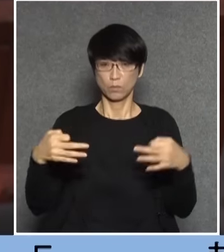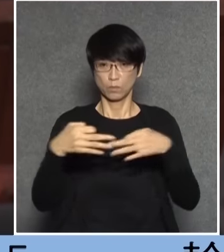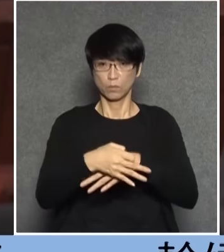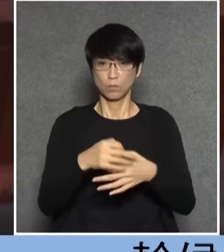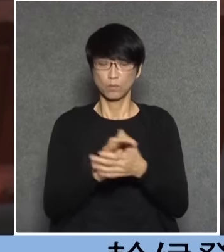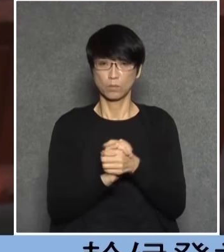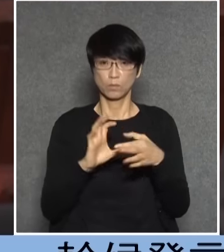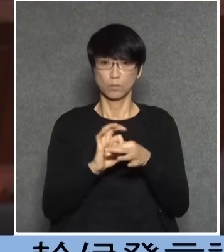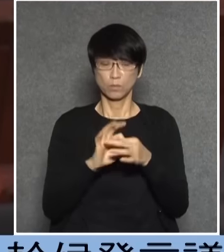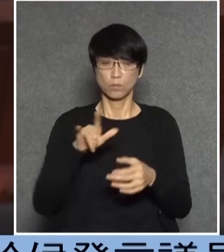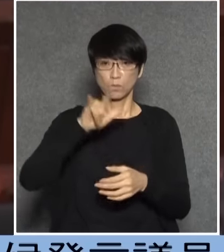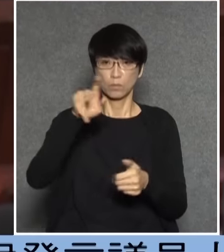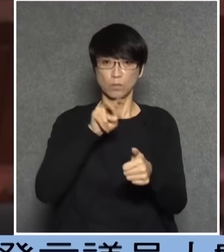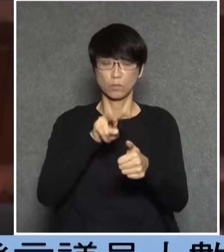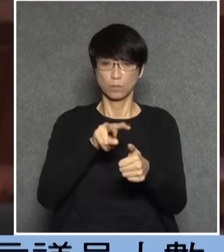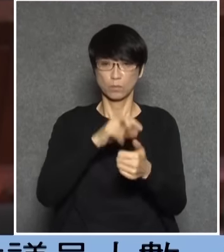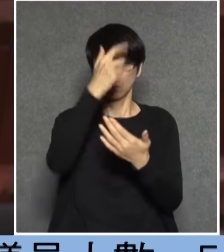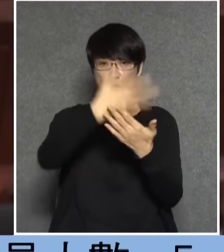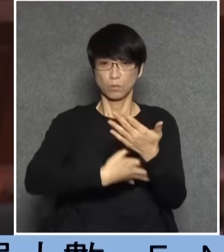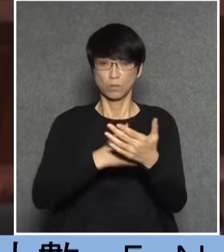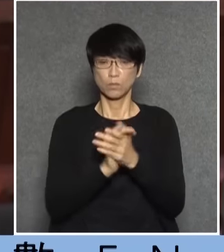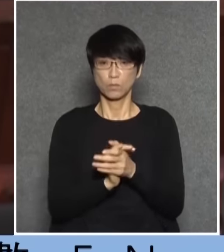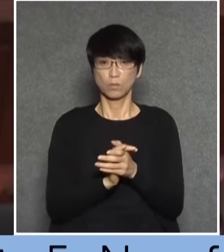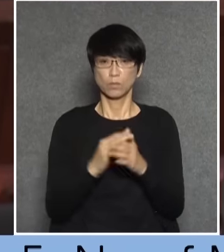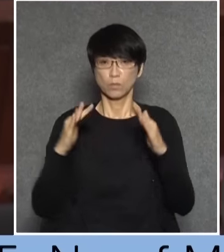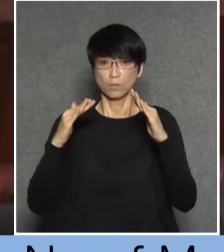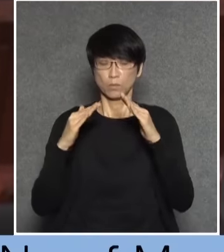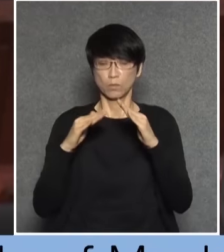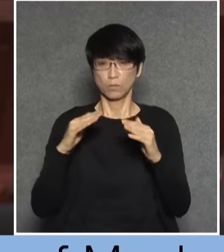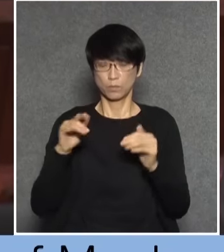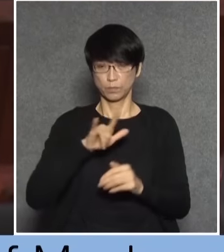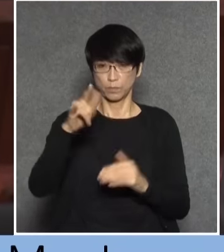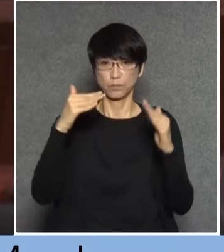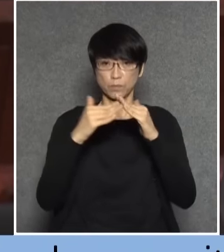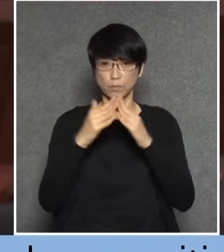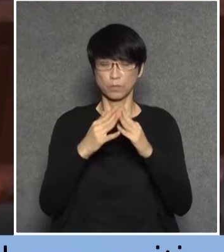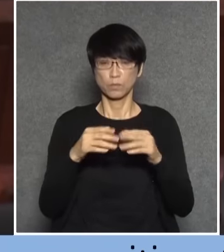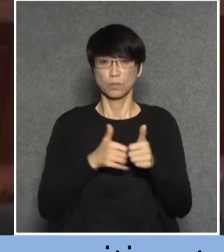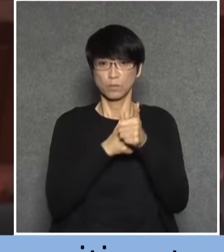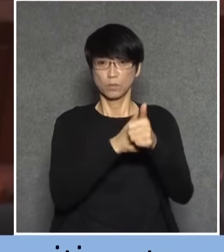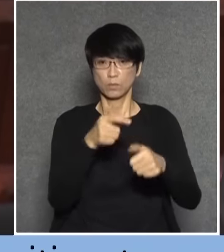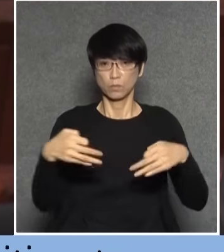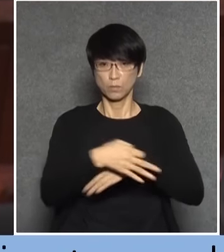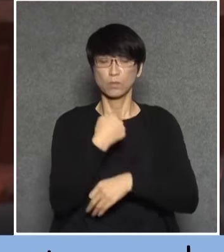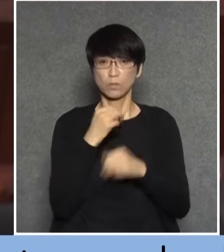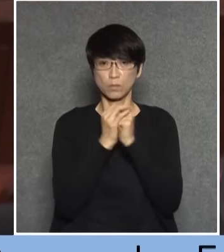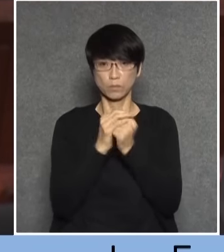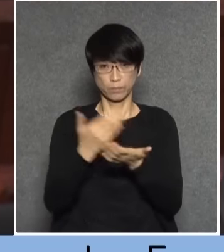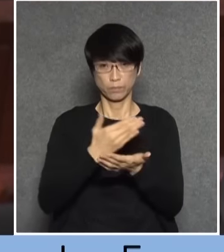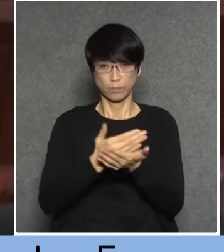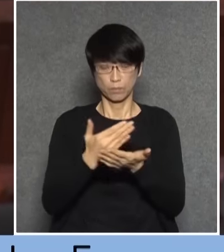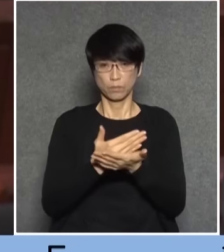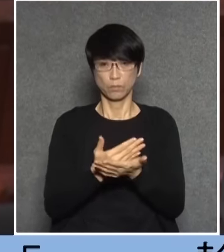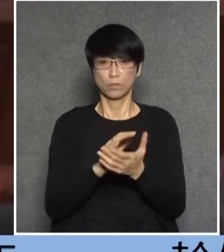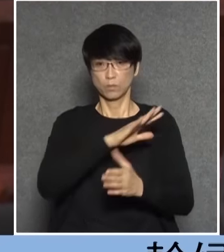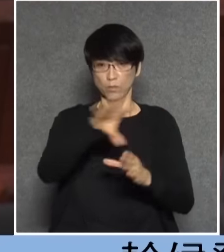航空交通管理系統，民航處目前已經按合約要求完成所有的驗收測試，是